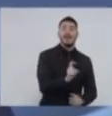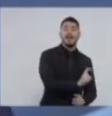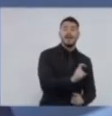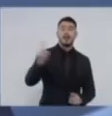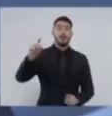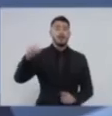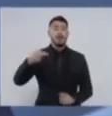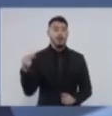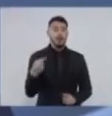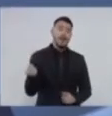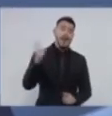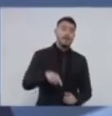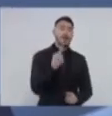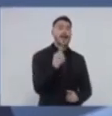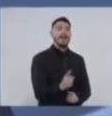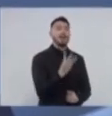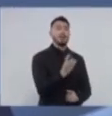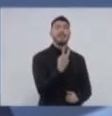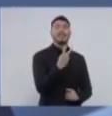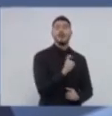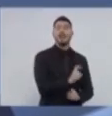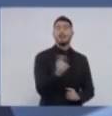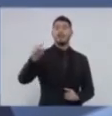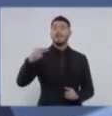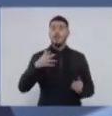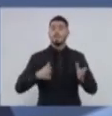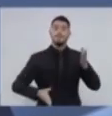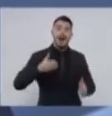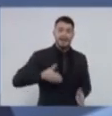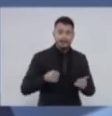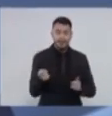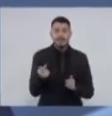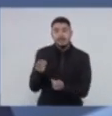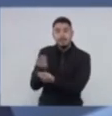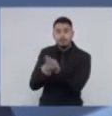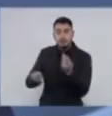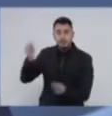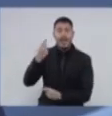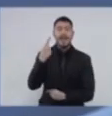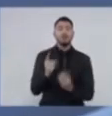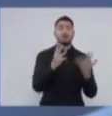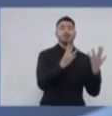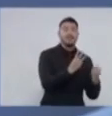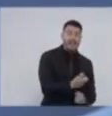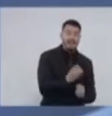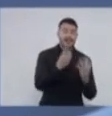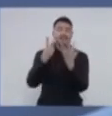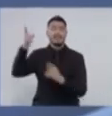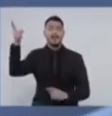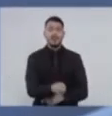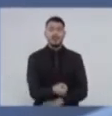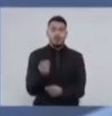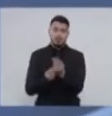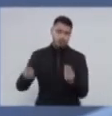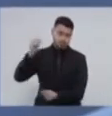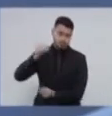132 εκατομμύρια το μάρτιο αύξηση της ενίσχυσης κατά 13 7% σε ότι αφορά το